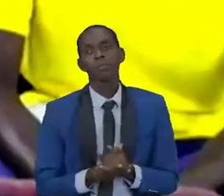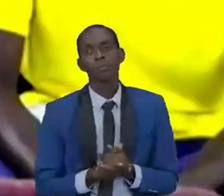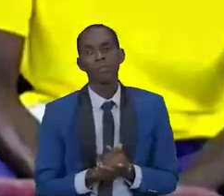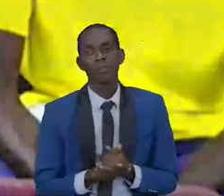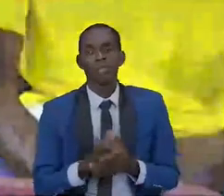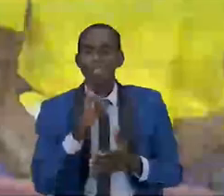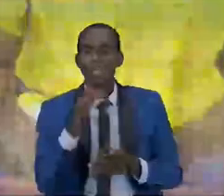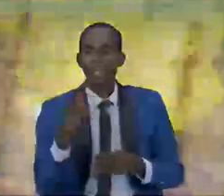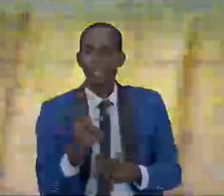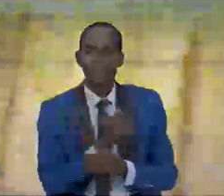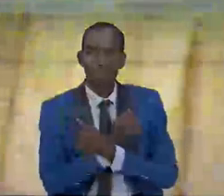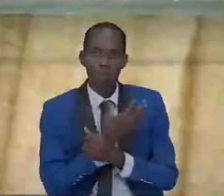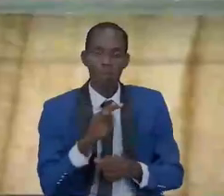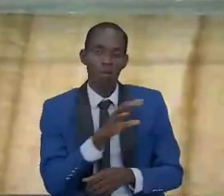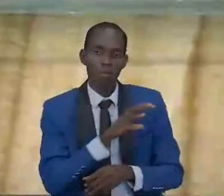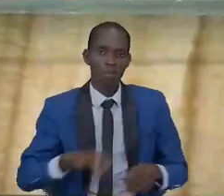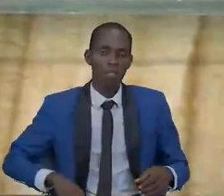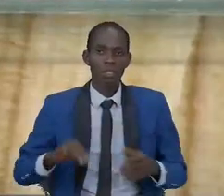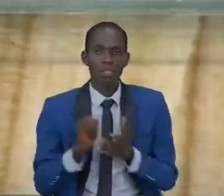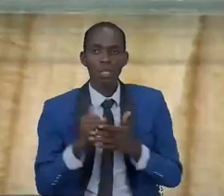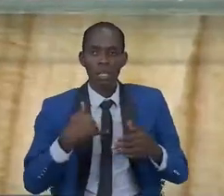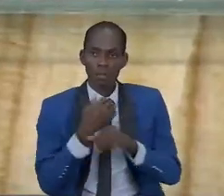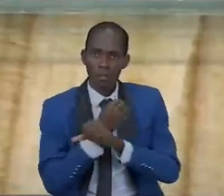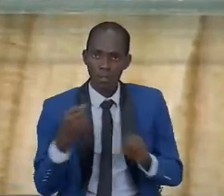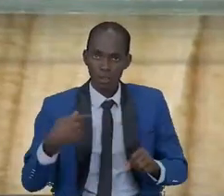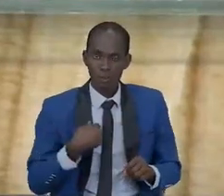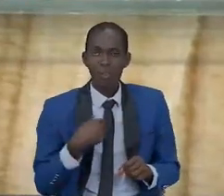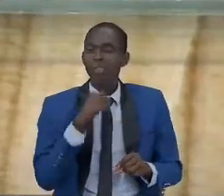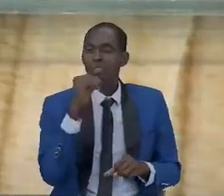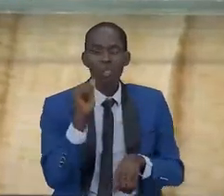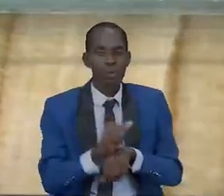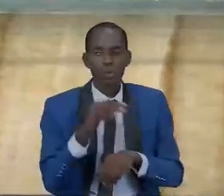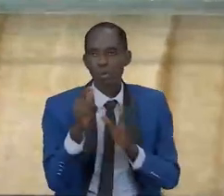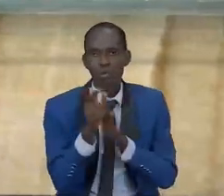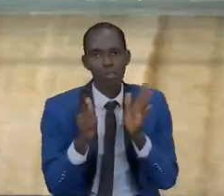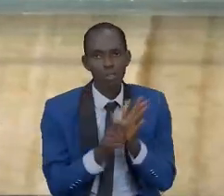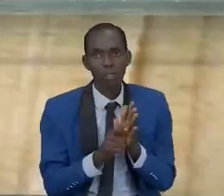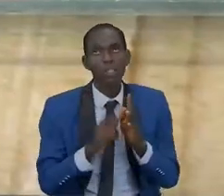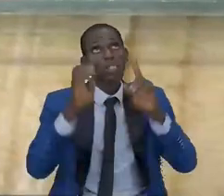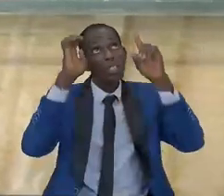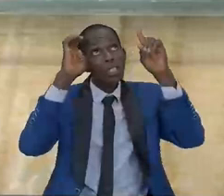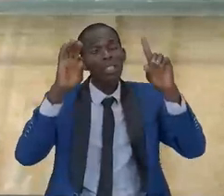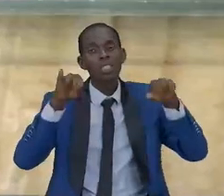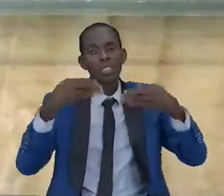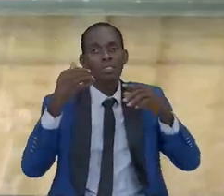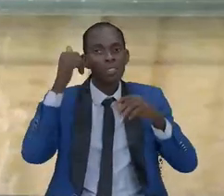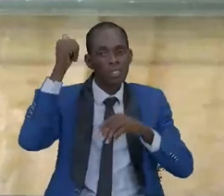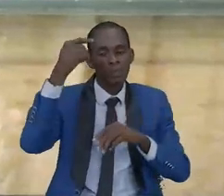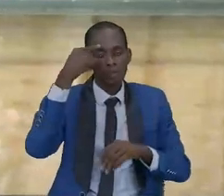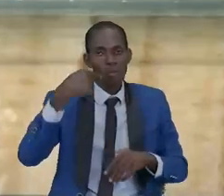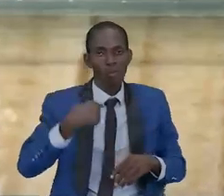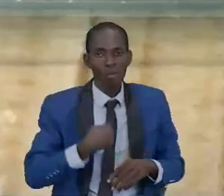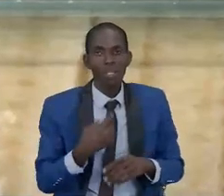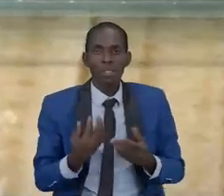l'amour de Christ qui m'a sauvé ce n'est pas les oeuvres de la loi il s'est donné lui-même c'est le sacrifice